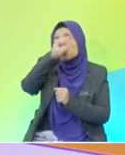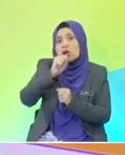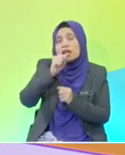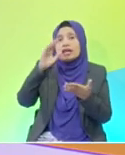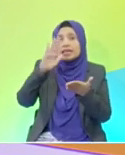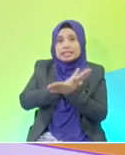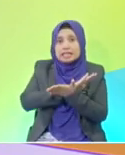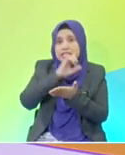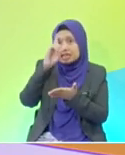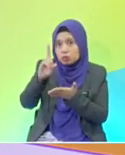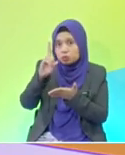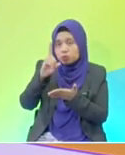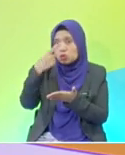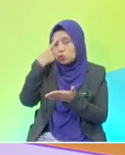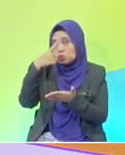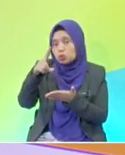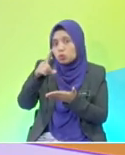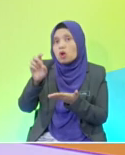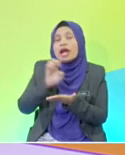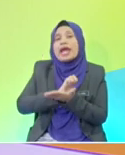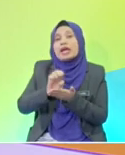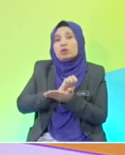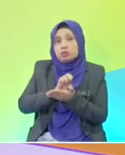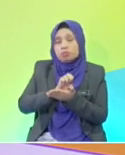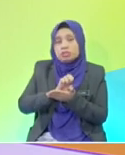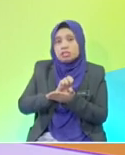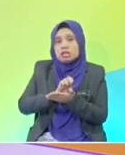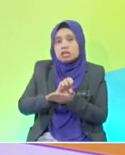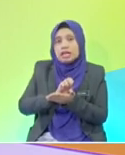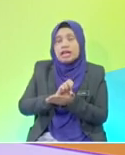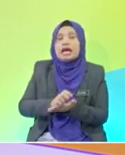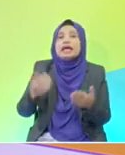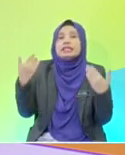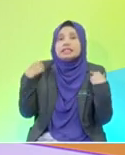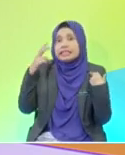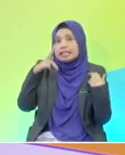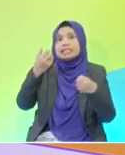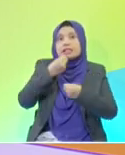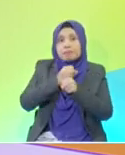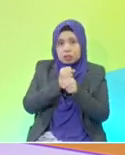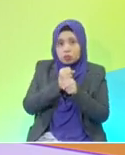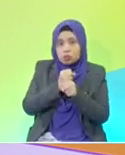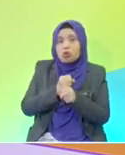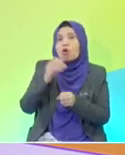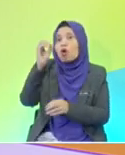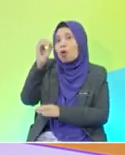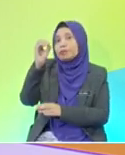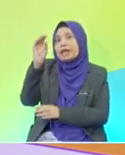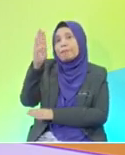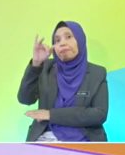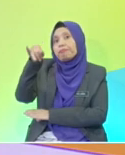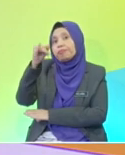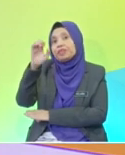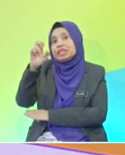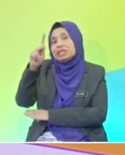yang kita satu untuk ekonomi dimana cek gula balik terdapat tiga bentuk soal dan objektif yang di soal untuk